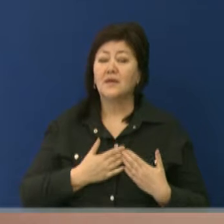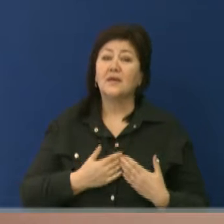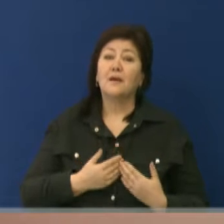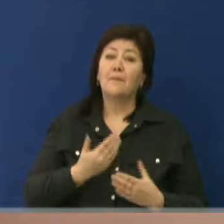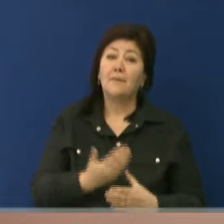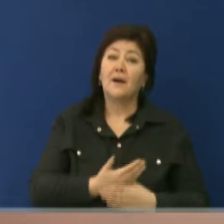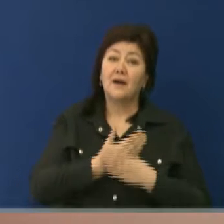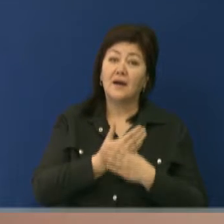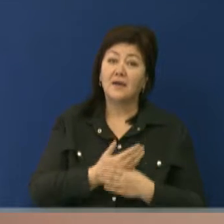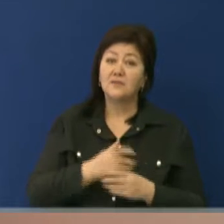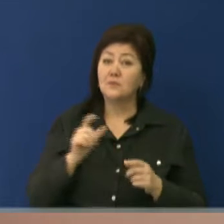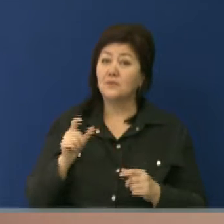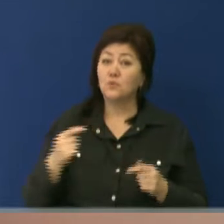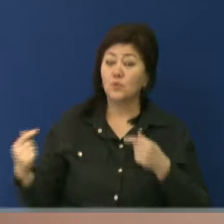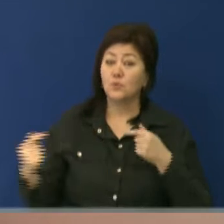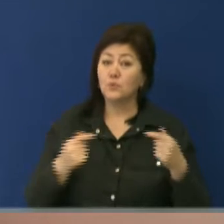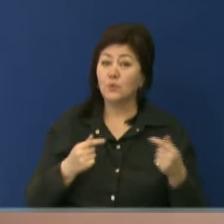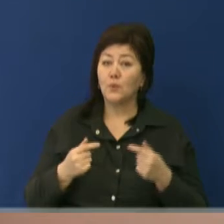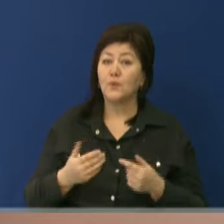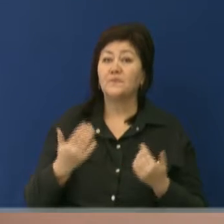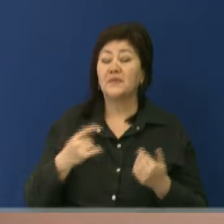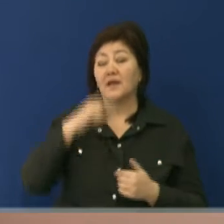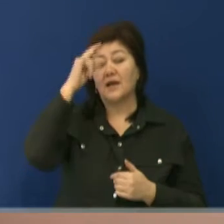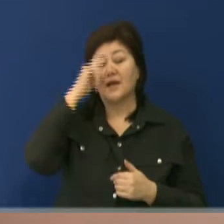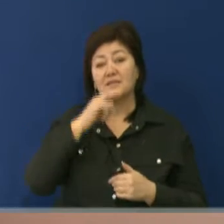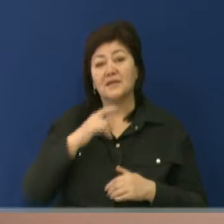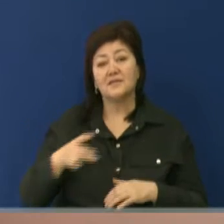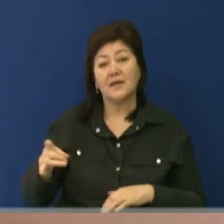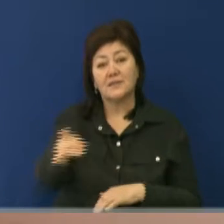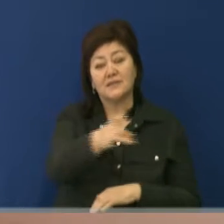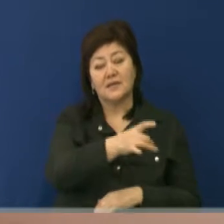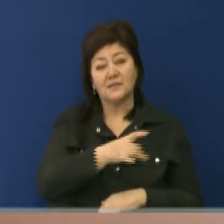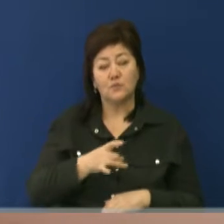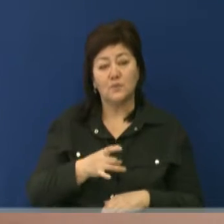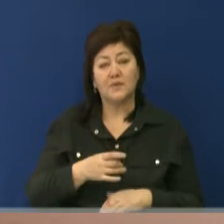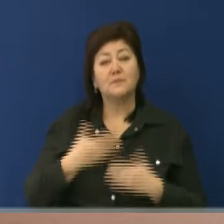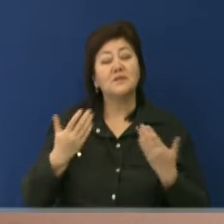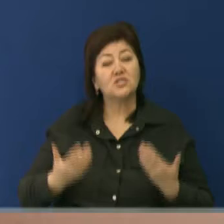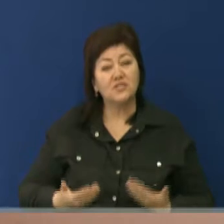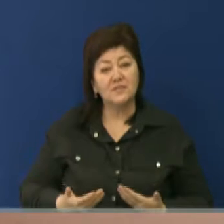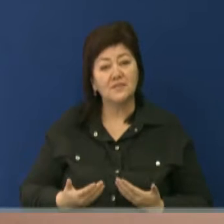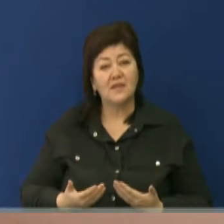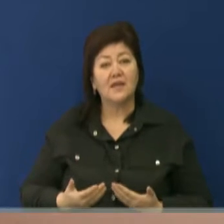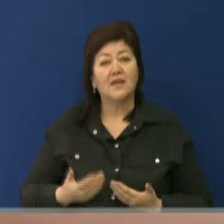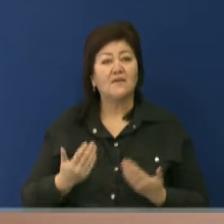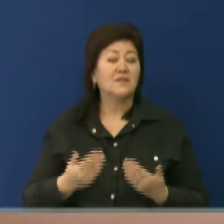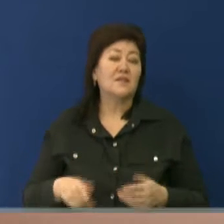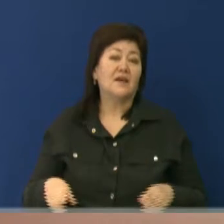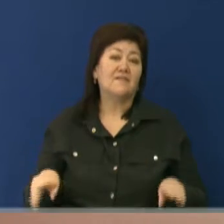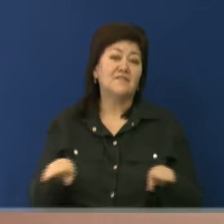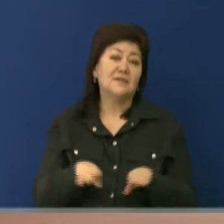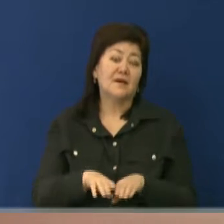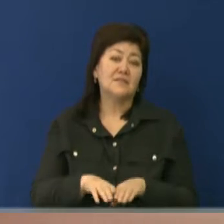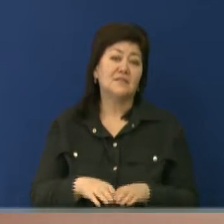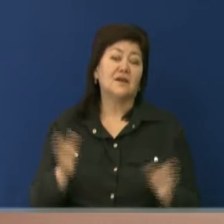Барлығымызды бір тұтас ұғым біріктіреді. Яғни біз Қазақстан Республикасының халқымыз. Барша барша қазақстандықтарға бір тағдыр, бір ел